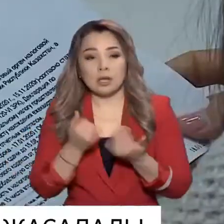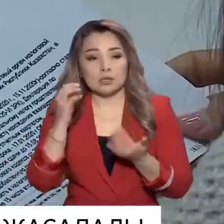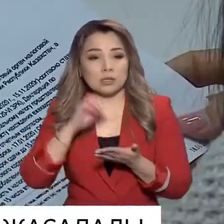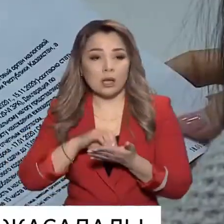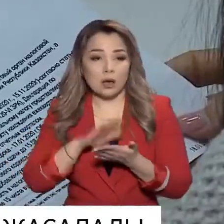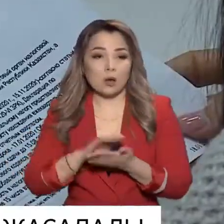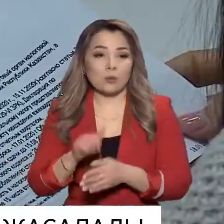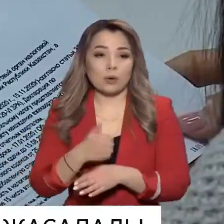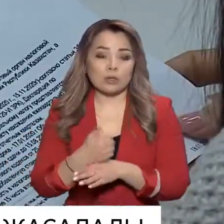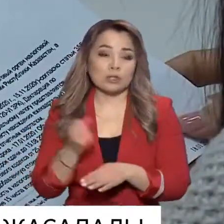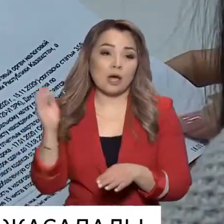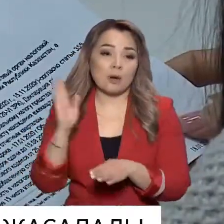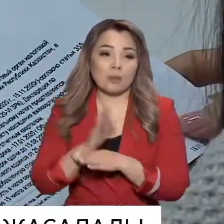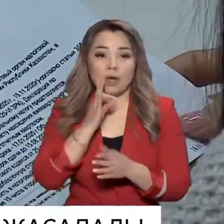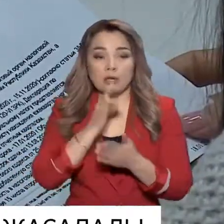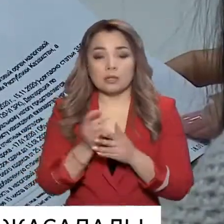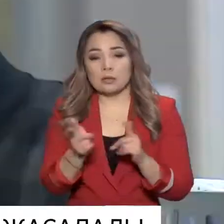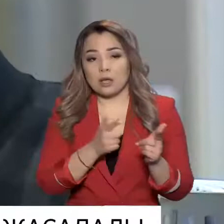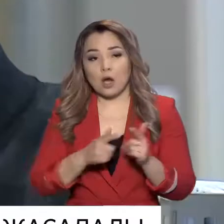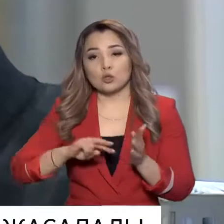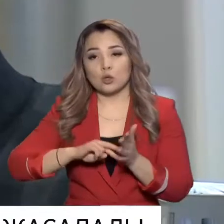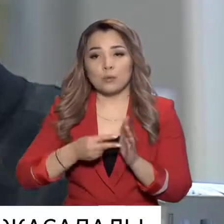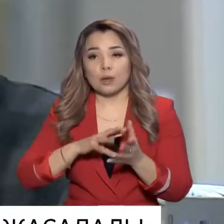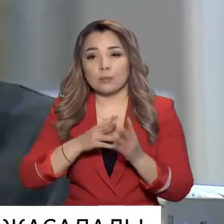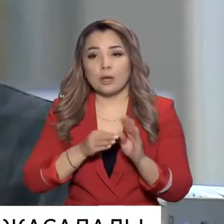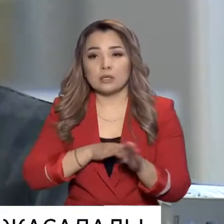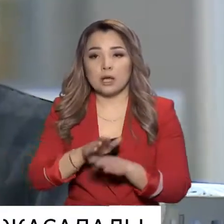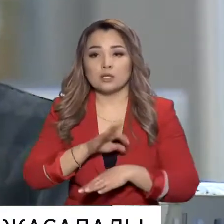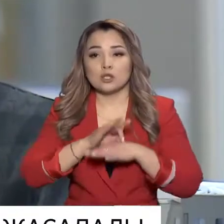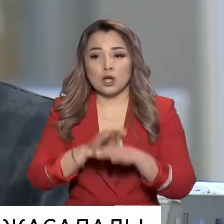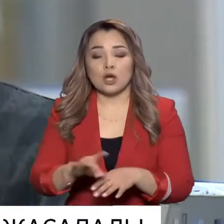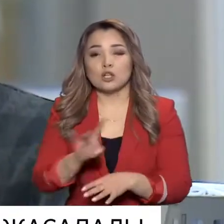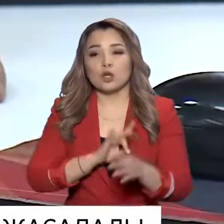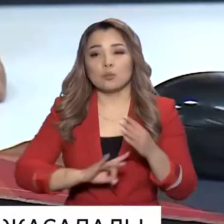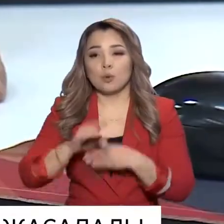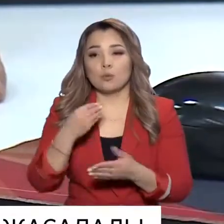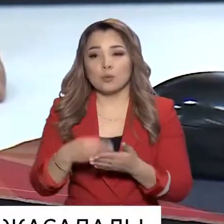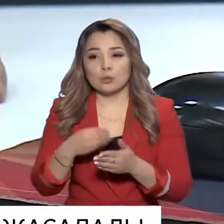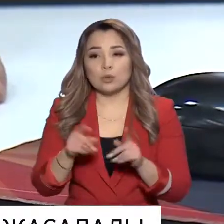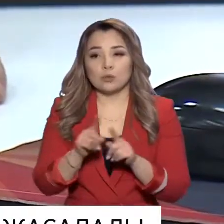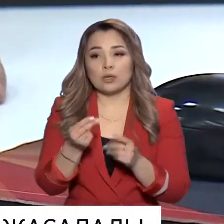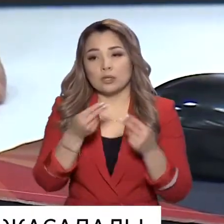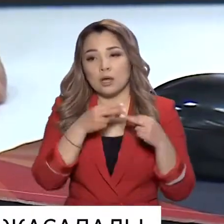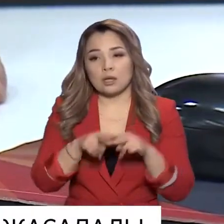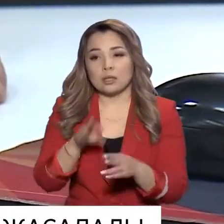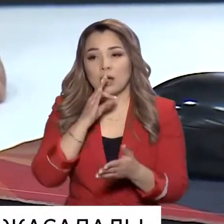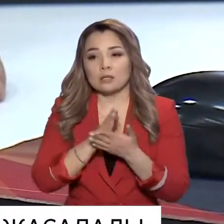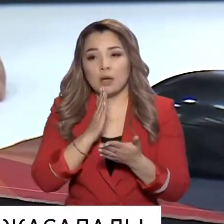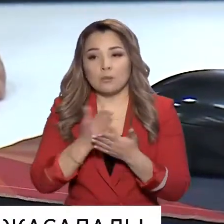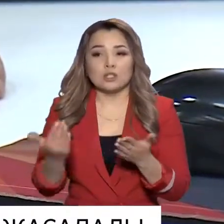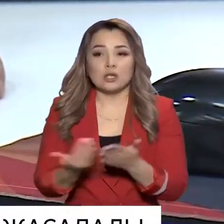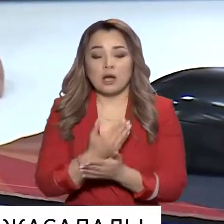үкімет қаулысының жобасы әзірленіп жатыр. Жобаны іске асыру республикалық бюджеттен қаражат бөлуді талап етпейді.